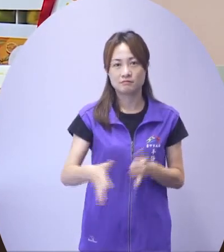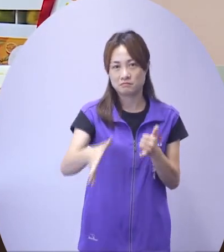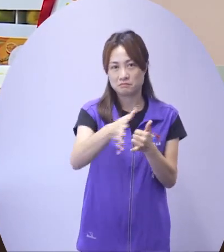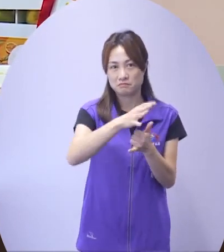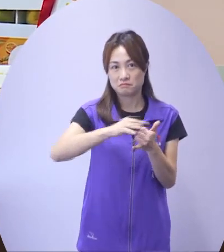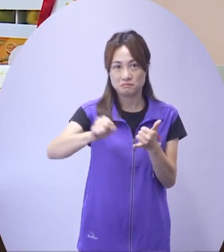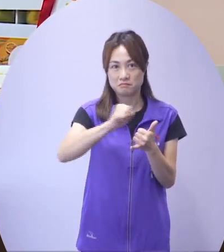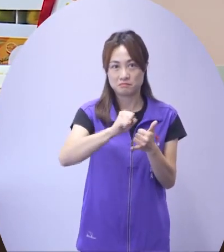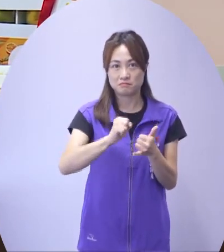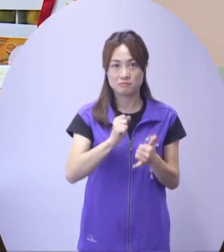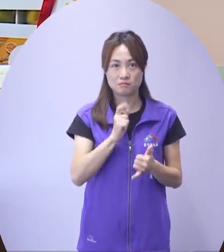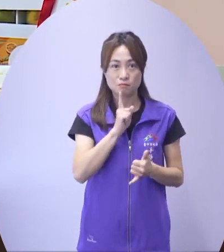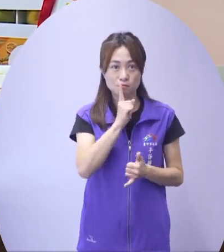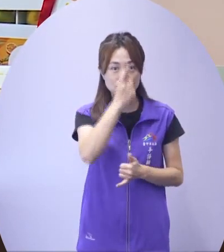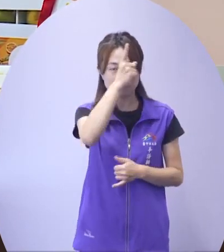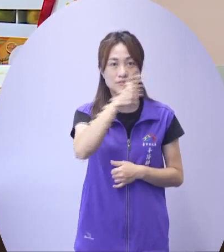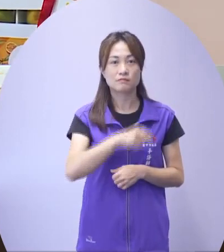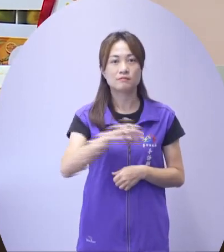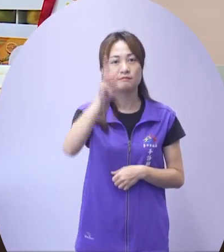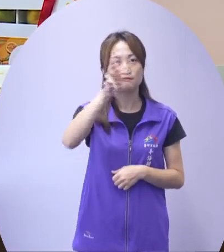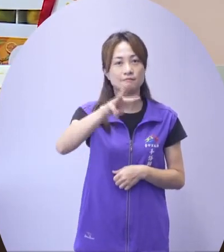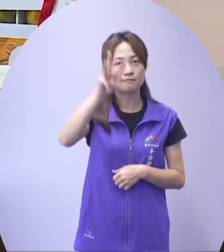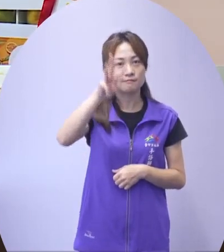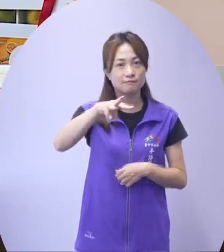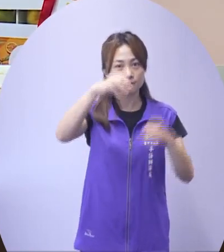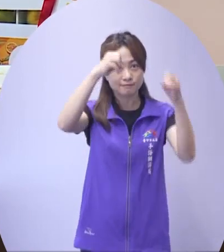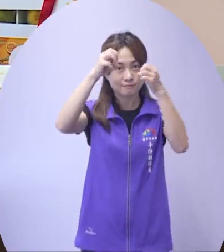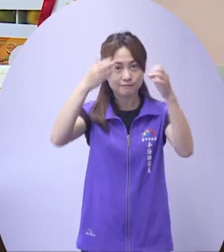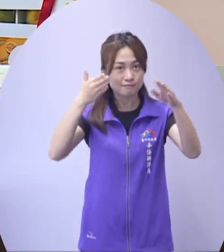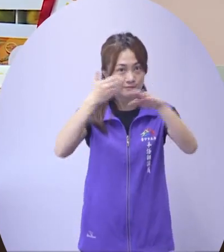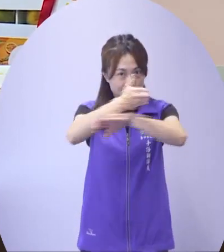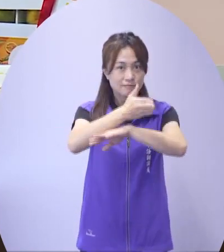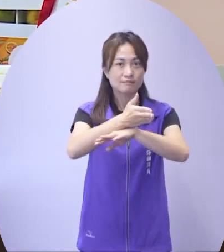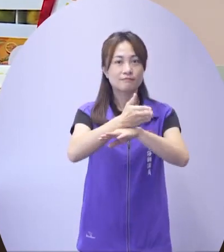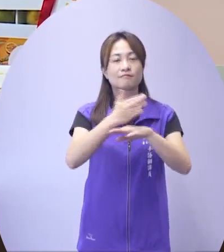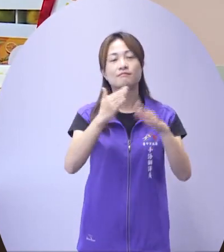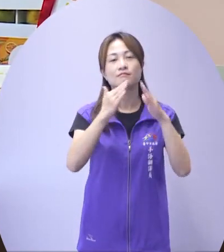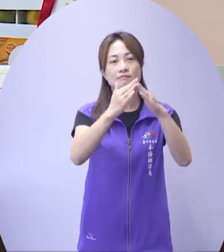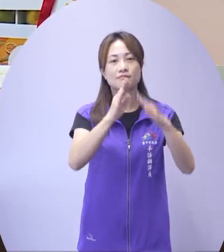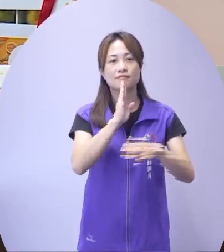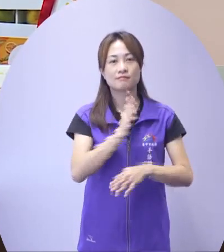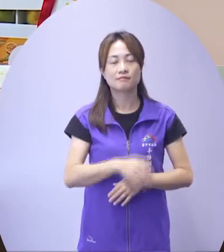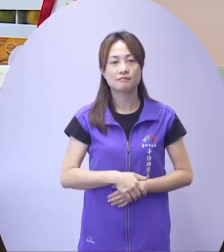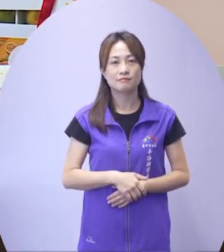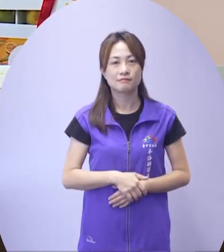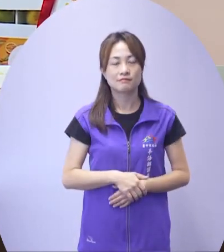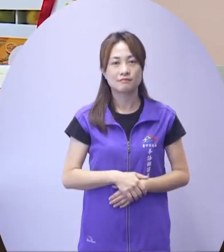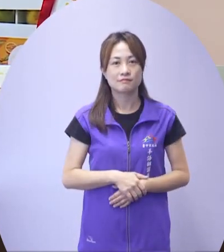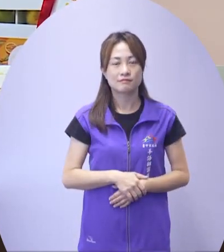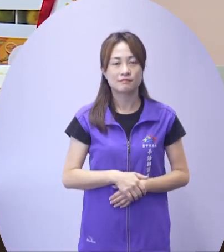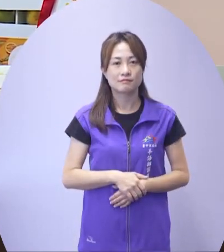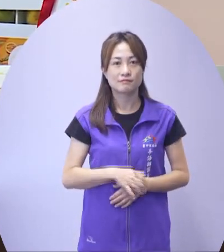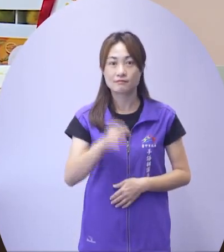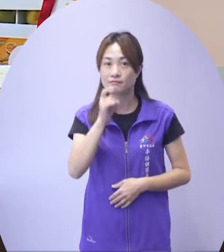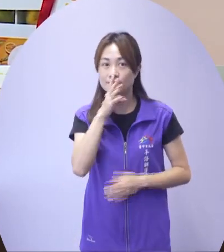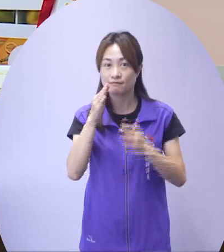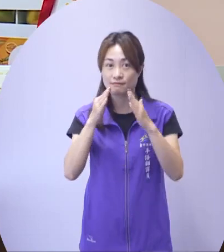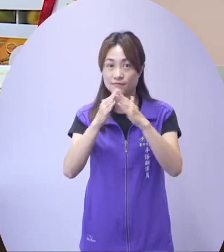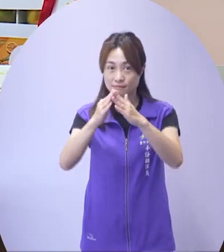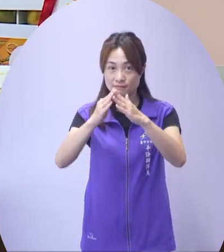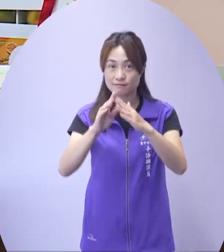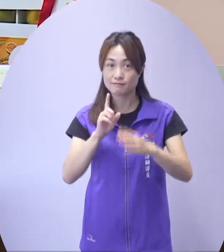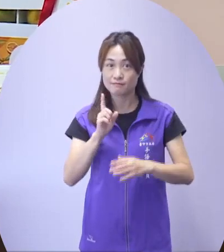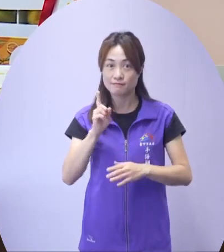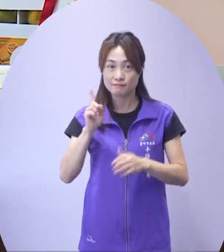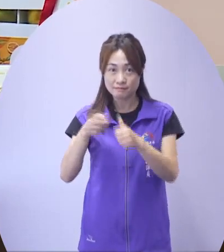湾唯一突破3000颗星的这个城市哈，那也创下不但是台中市，也是各